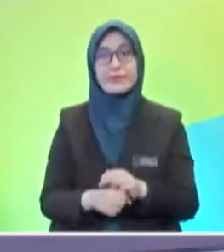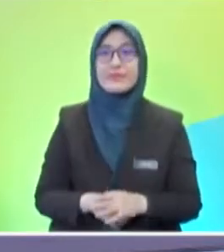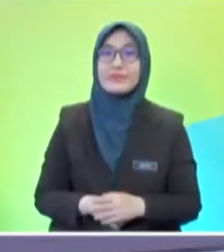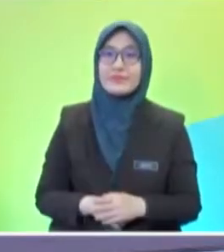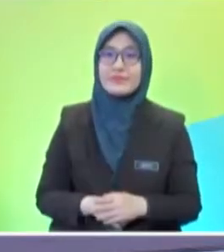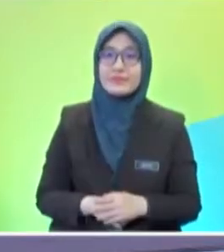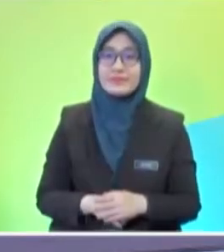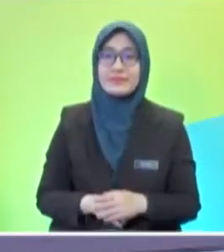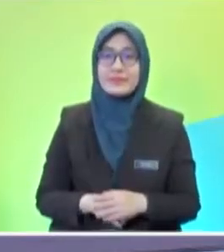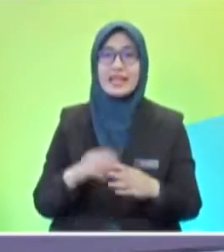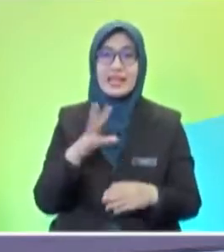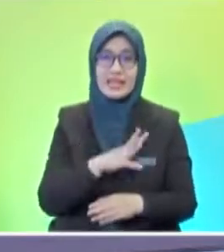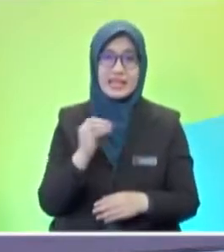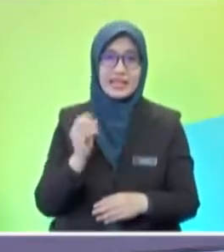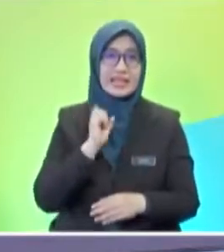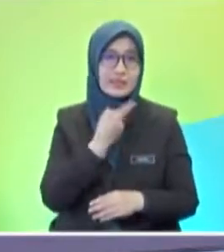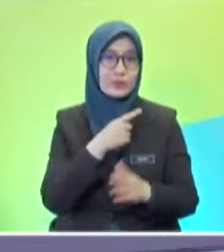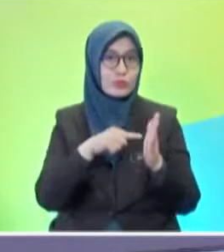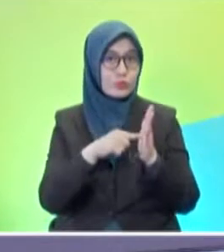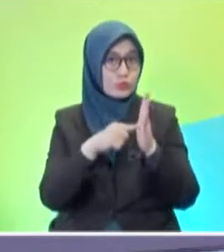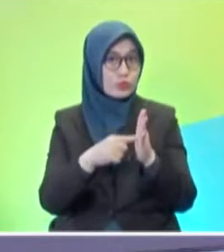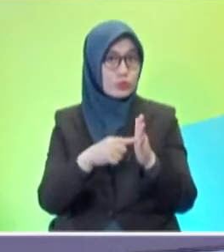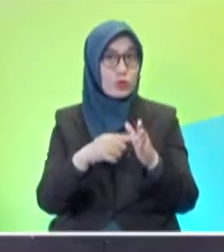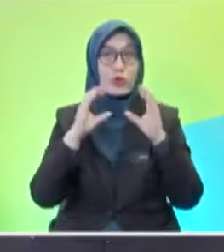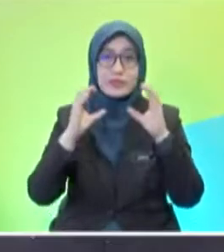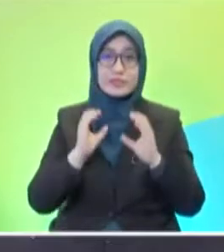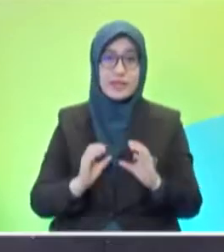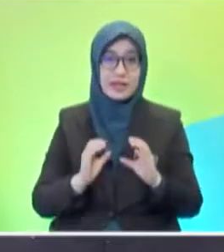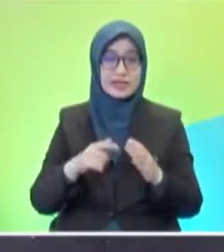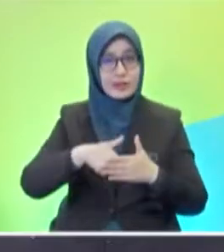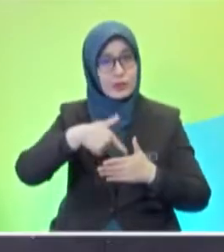objek daripada himpunan tingkat ini tadi